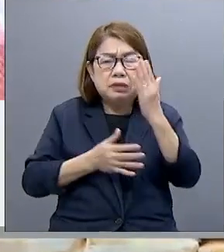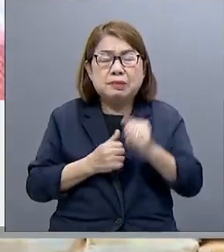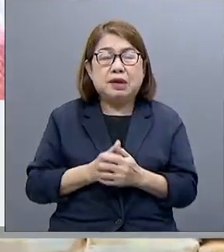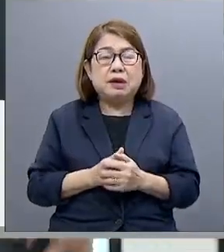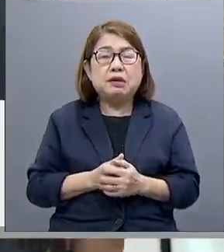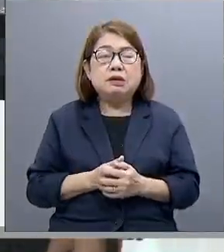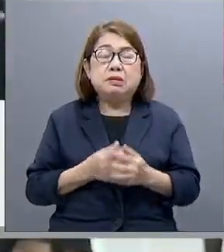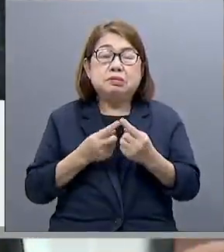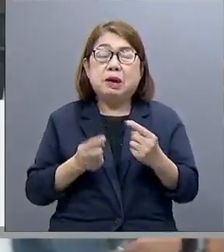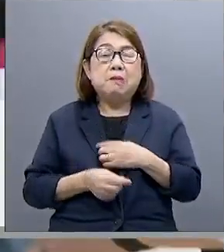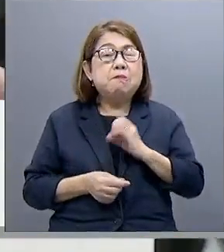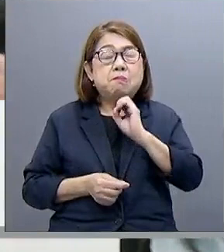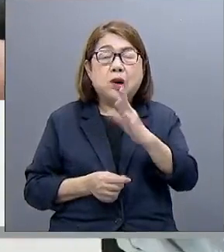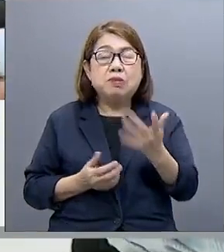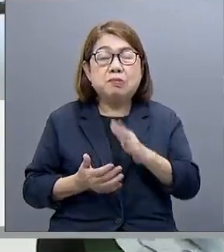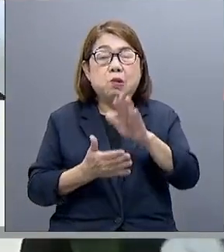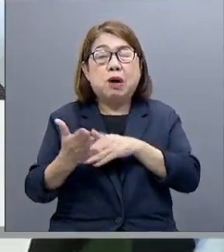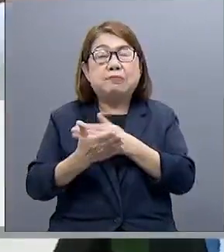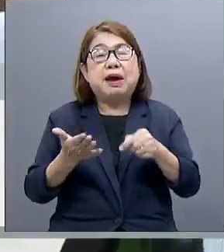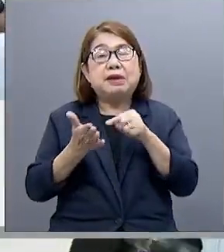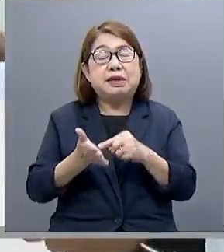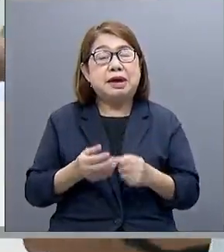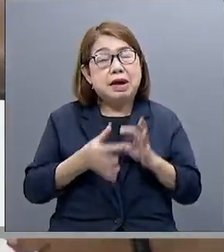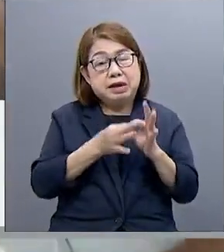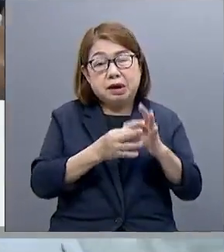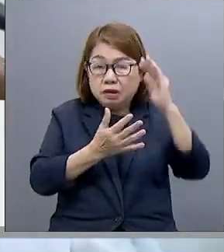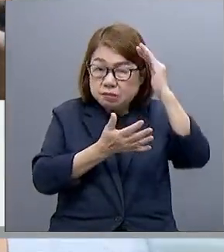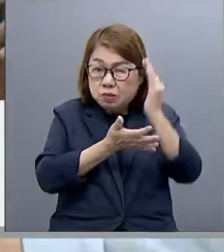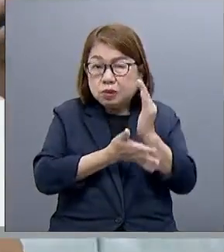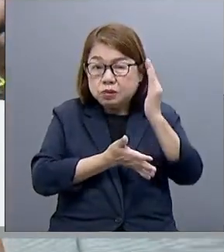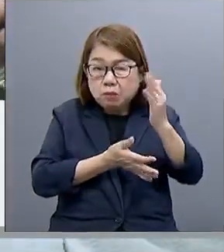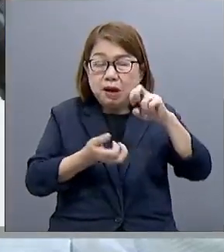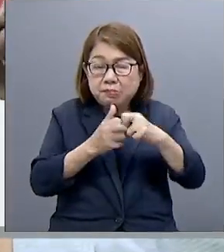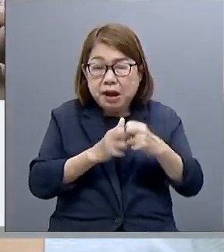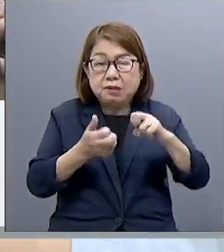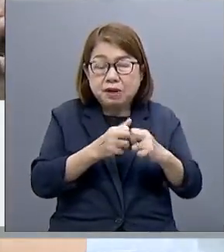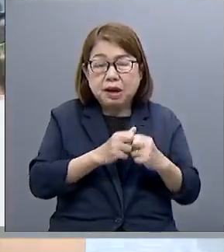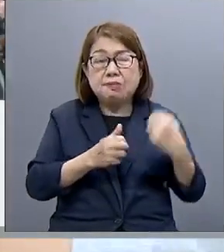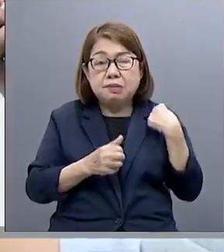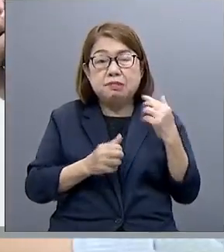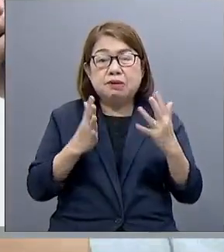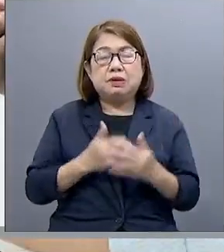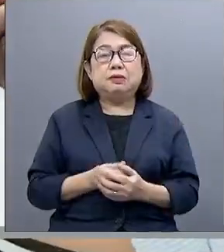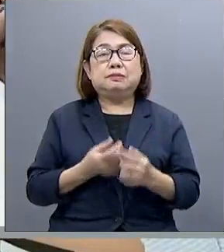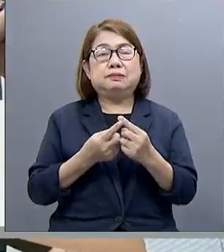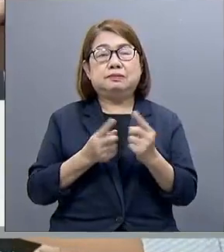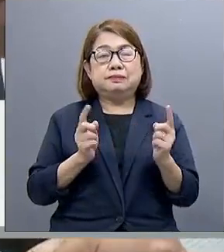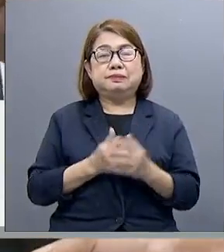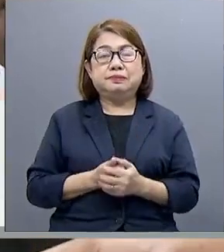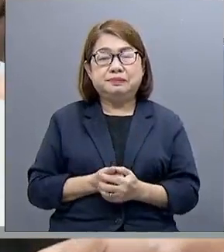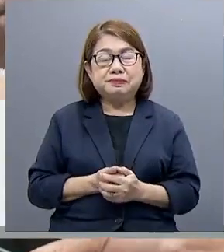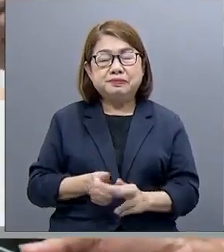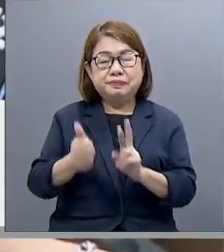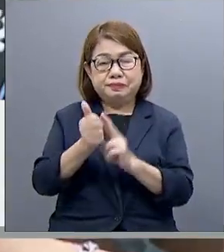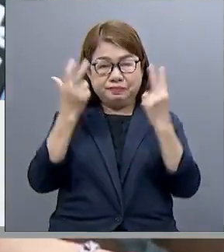สะท้อนว่ามาตรการดังกล่าวจะส่งผลต่อการปฏิบัติหน้าที่ในทางลบมากขึ้นหรือไม่ค่ะขณะที่นายสมศักดิ์เทพสุทิน